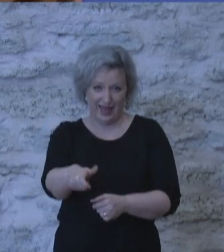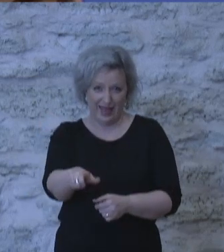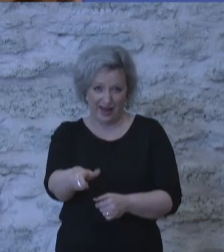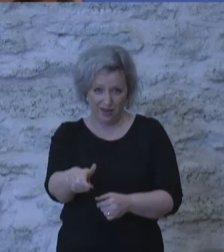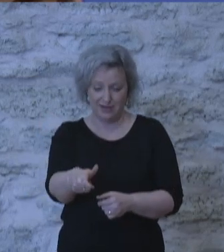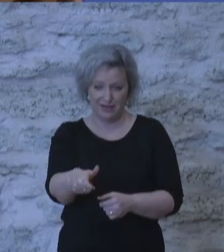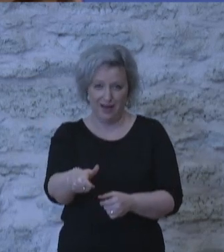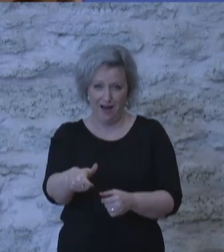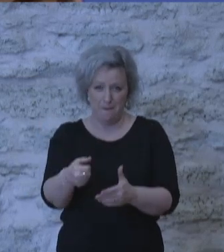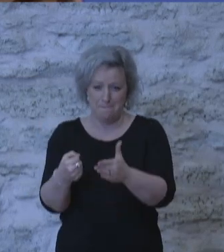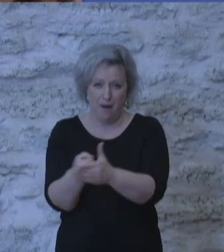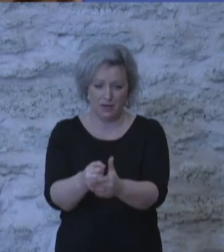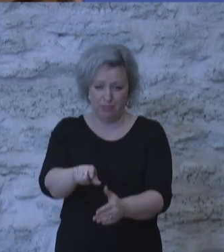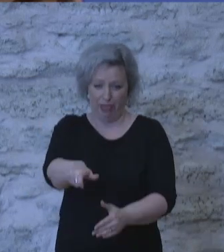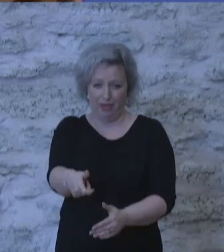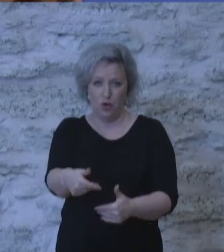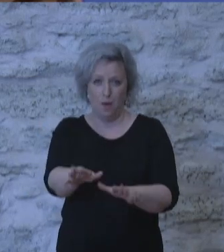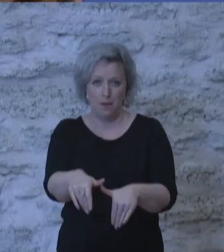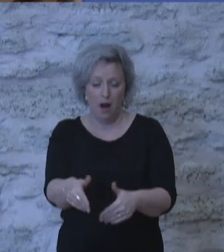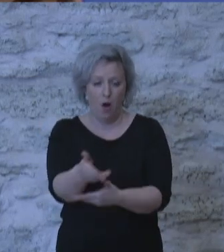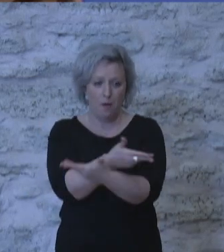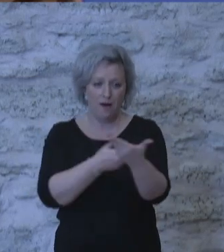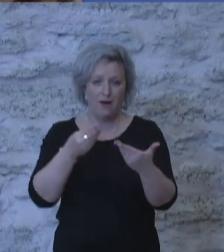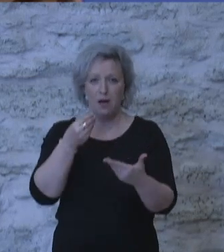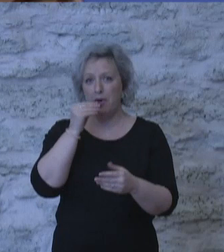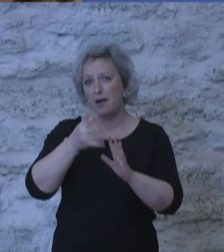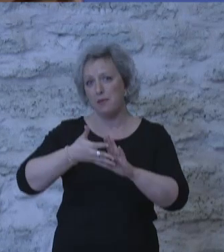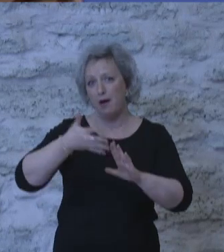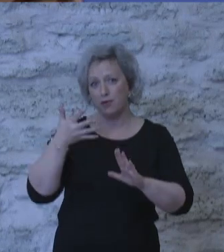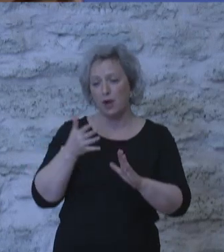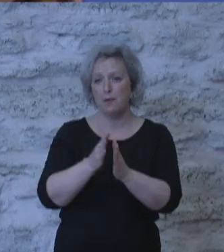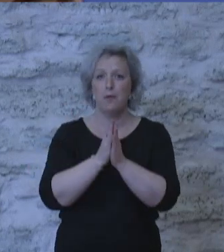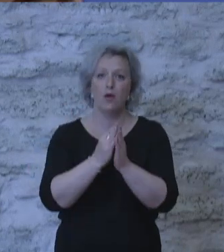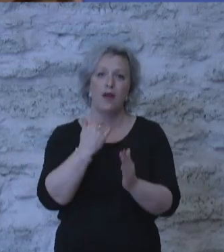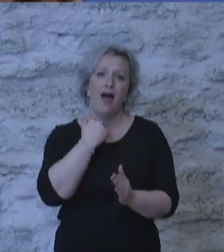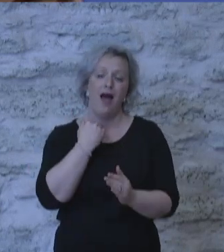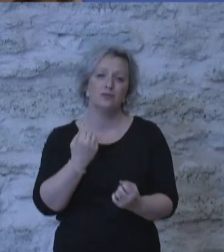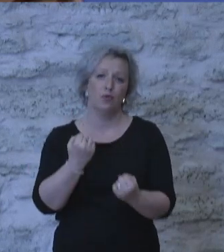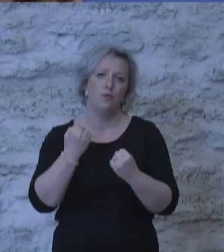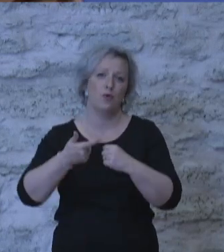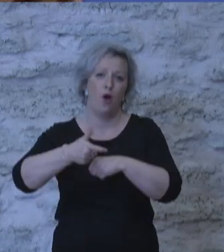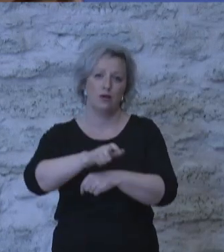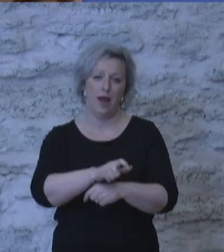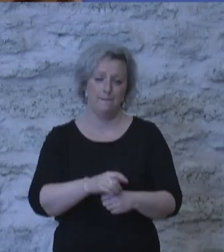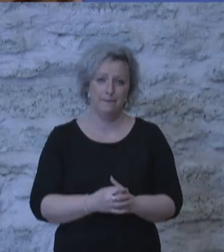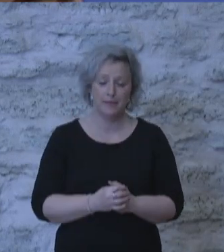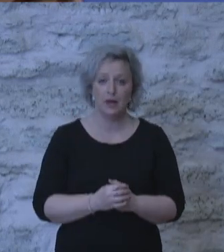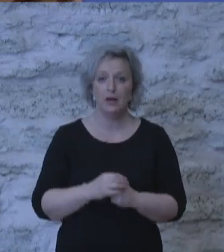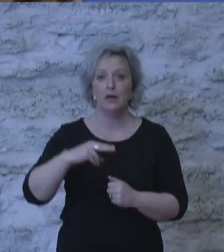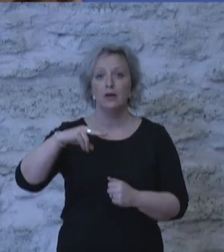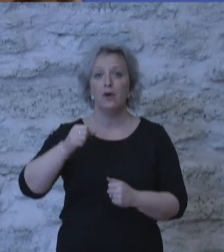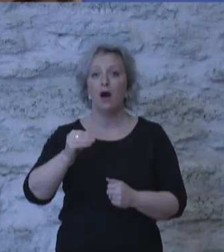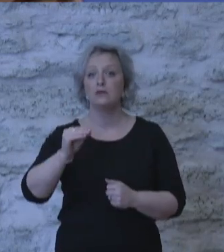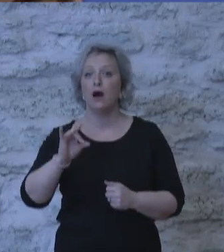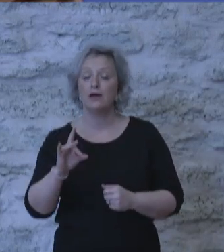parema aru saamise huvides paluks siis lihtsalt kõvema jäälega rääkida. Ja Ivari Padaril